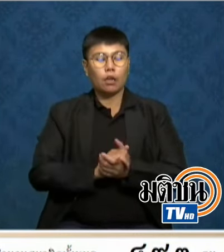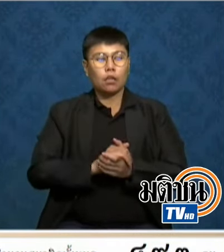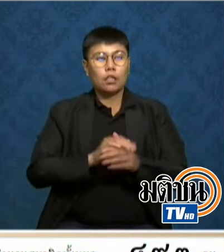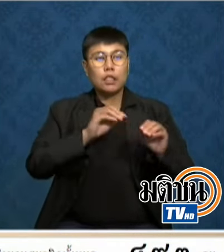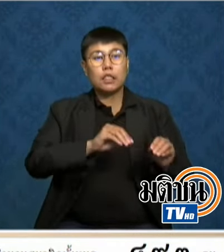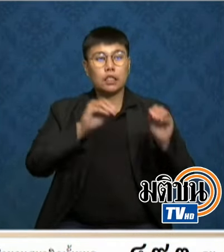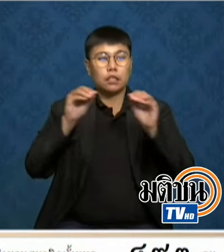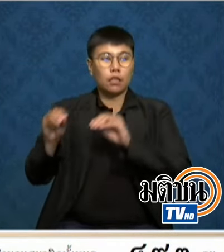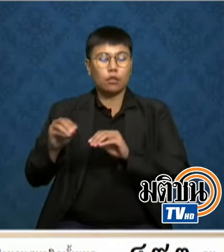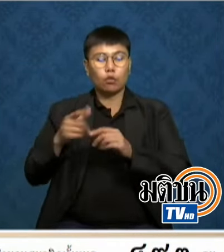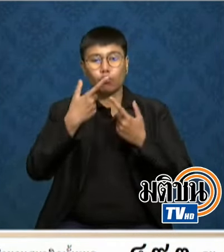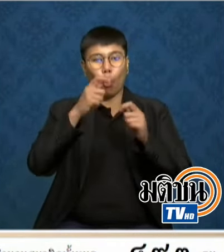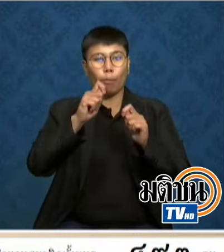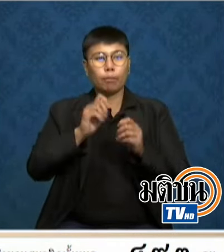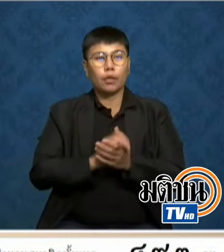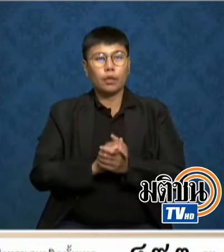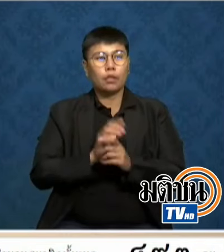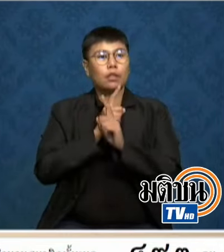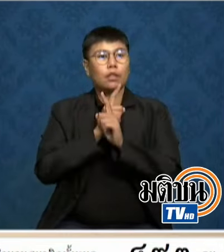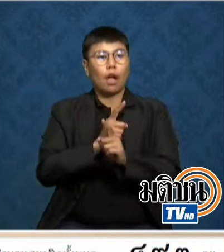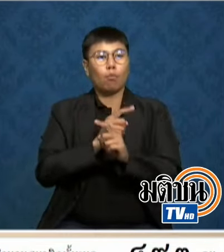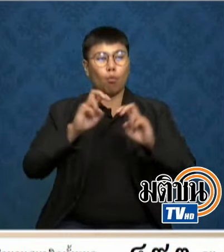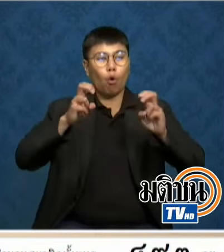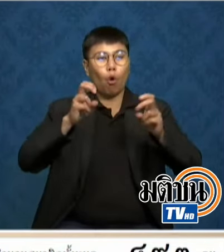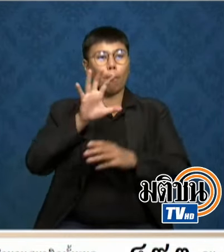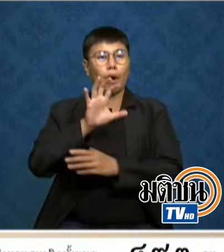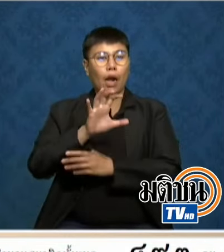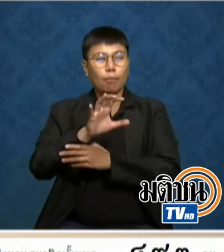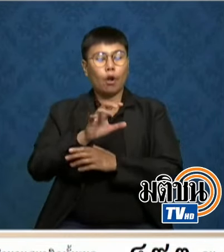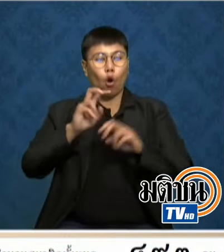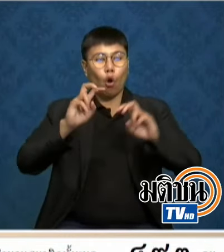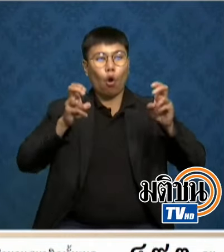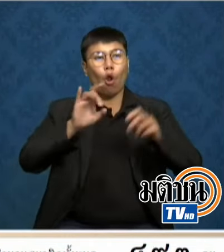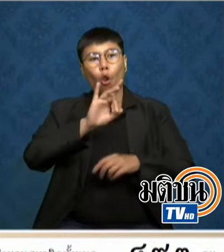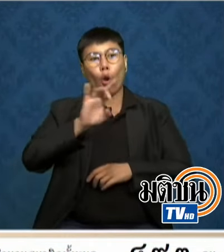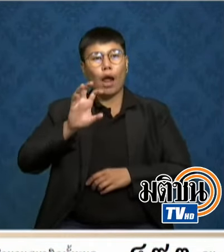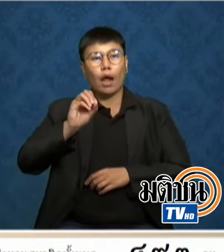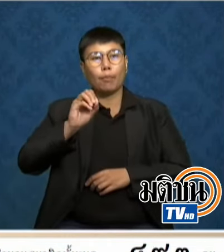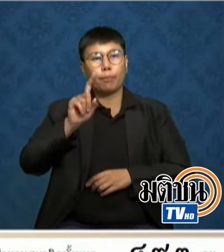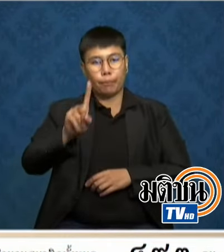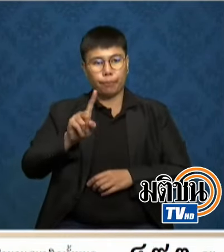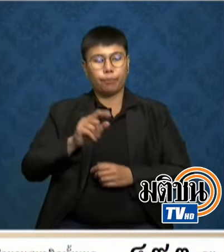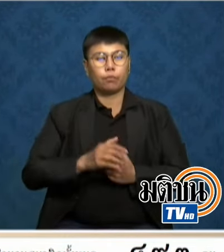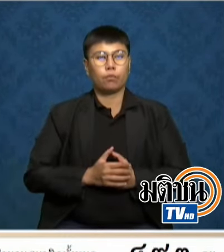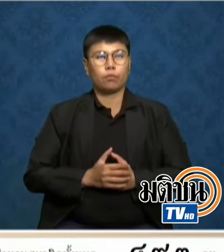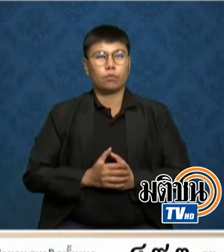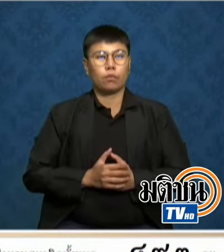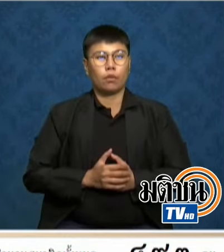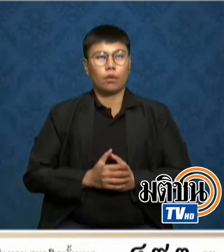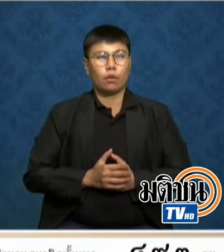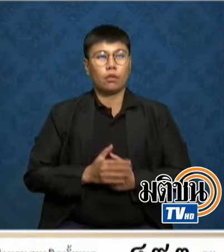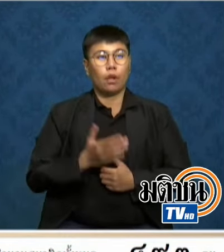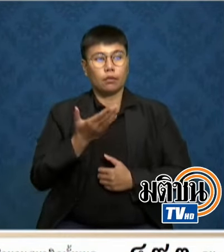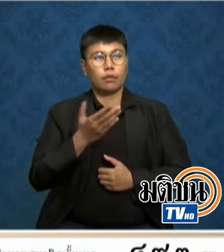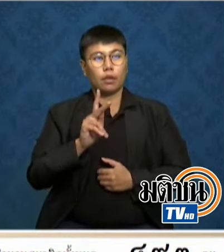เลื่อนการตอบกระทู้ถามออกไปก่อนตามข้อบังคับข้อ151นะครับท่านก